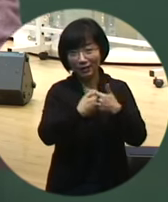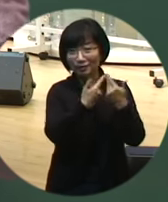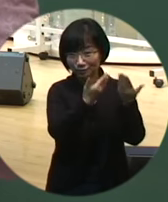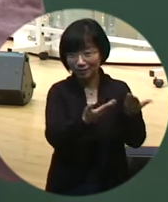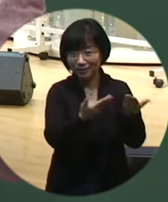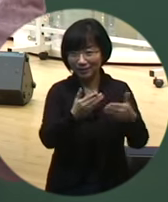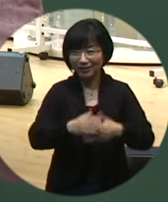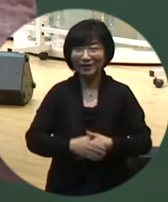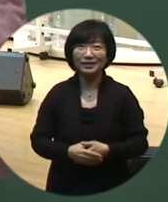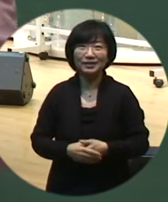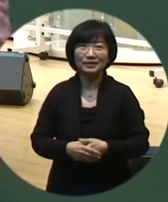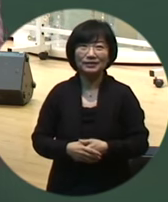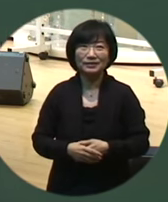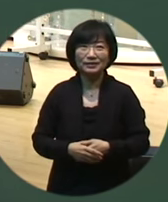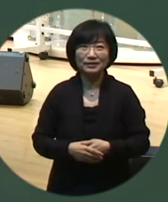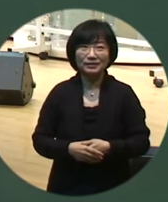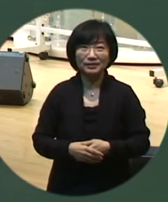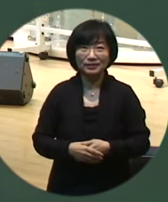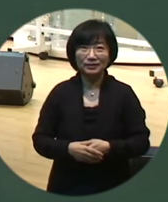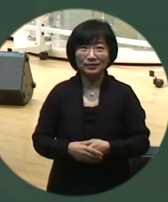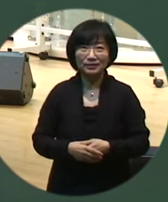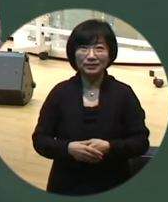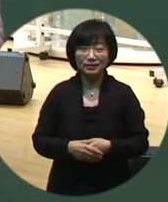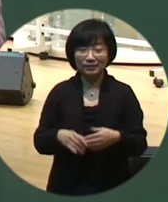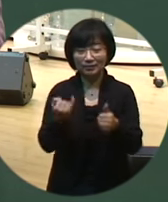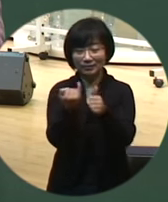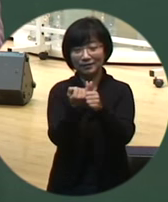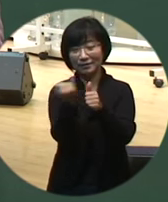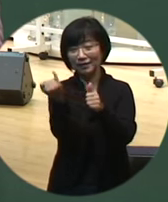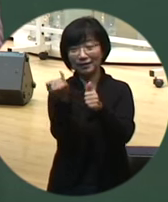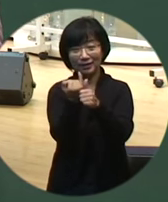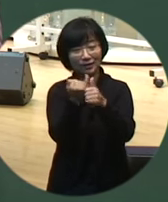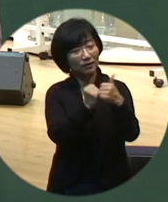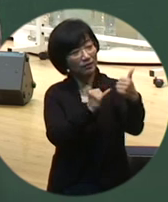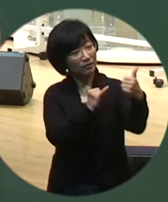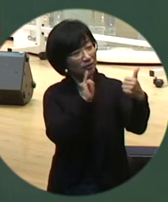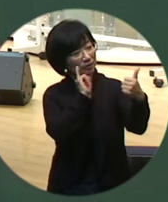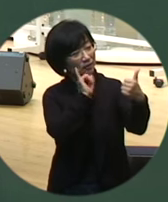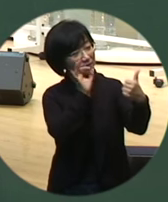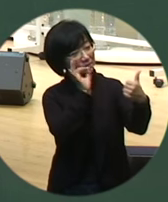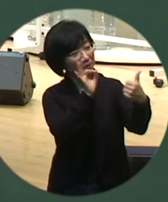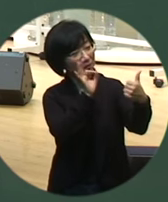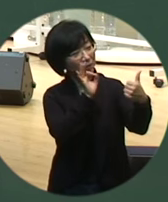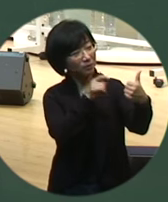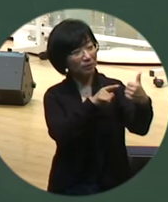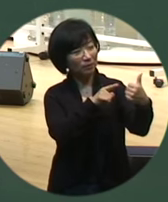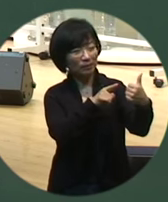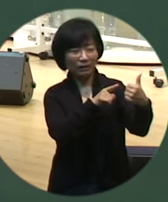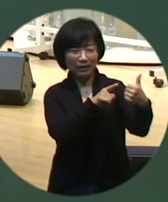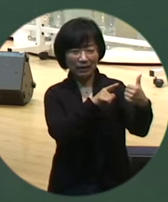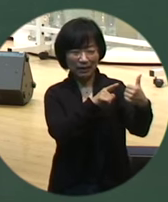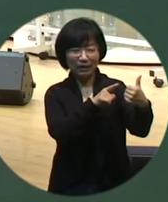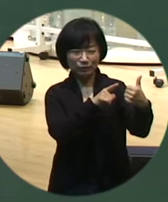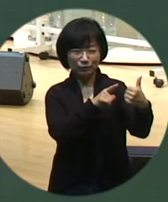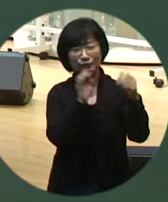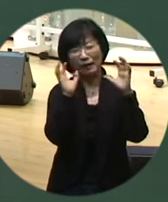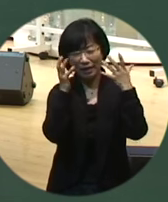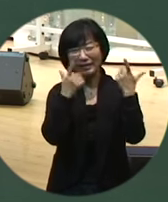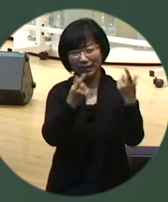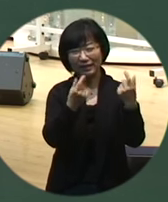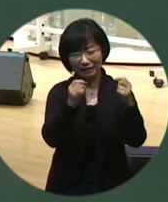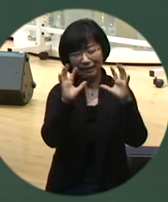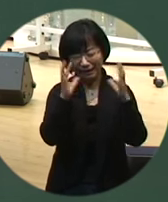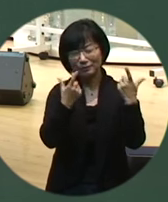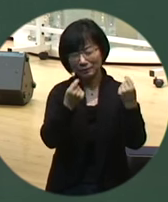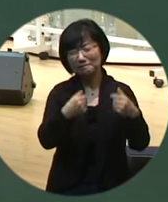wife understands the husband. 그렇지 않습니까? 아내가 남편이 어떻게 이해됩니까? And how does the wife understand her husband? 어린애 같구나. 이렇게 이해되잖아요. She realizes he's